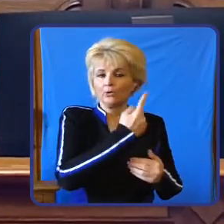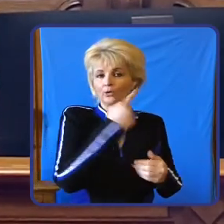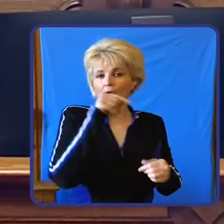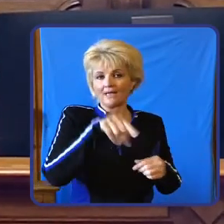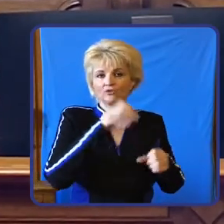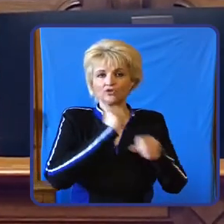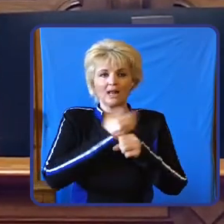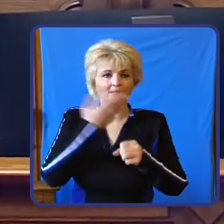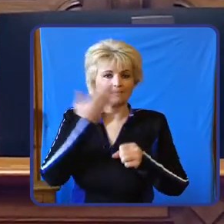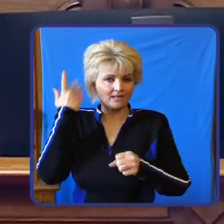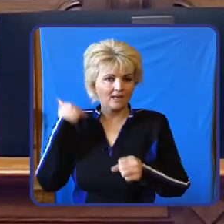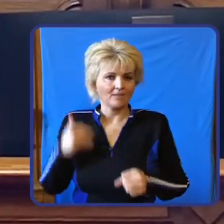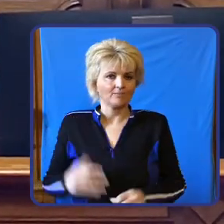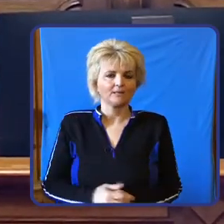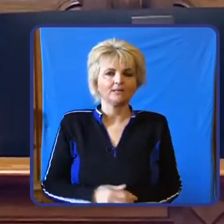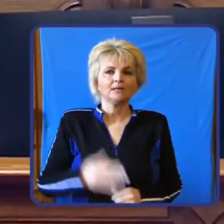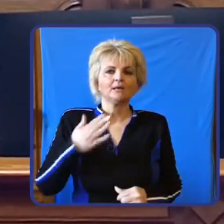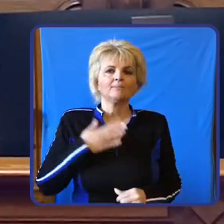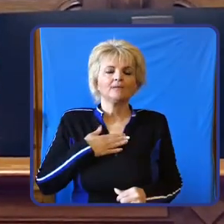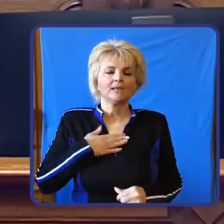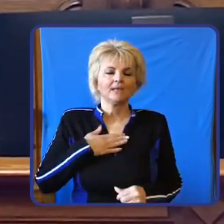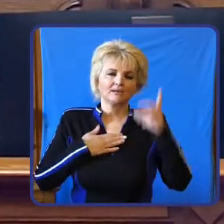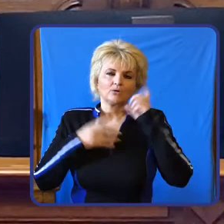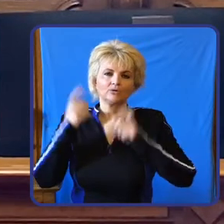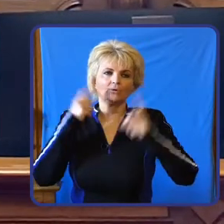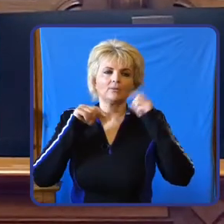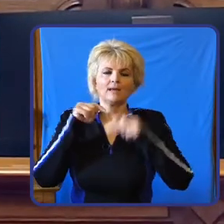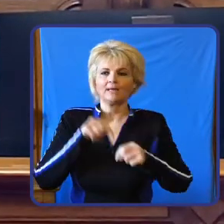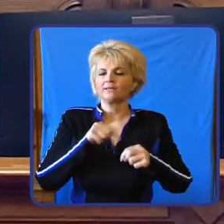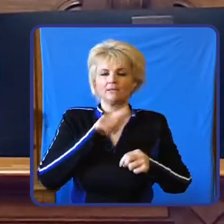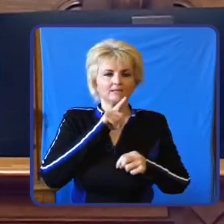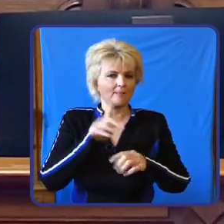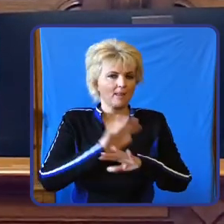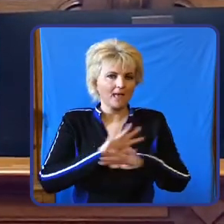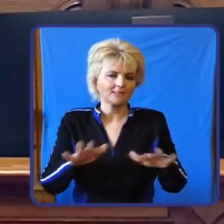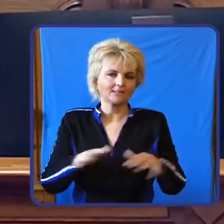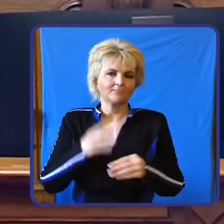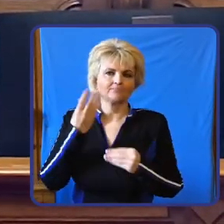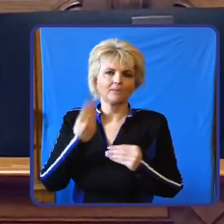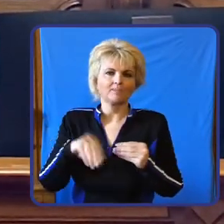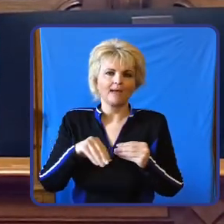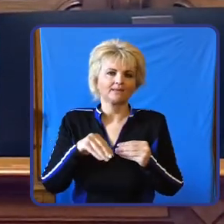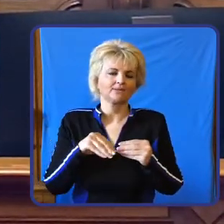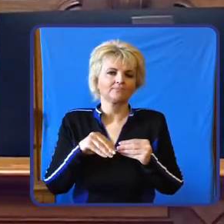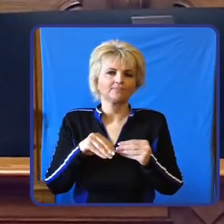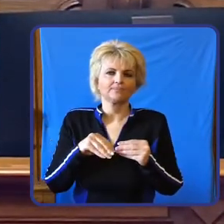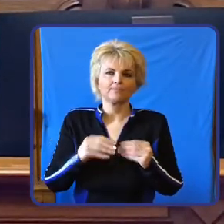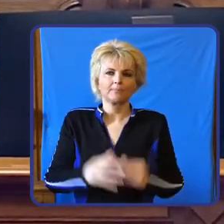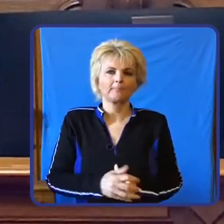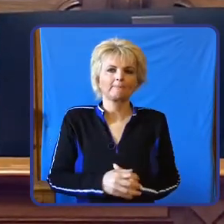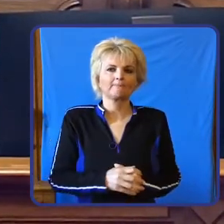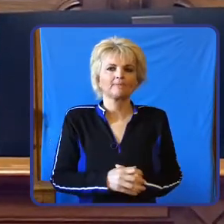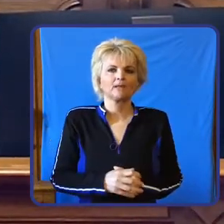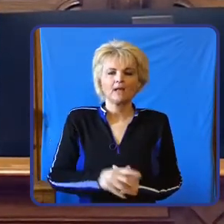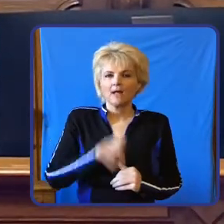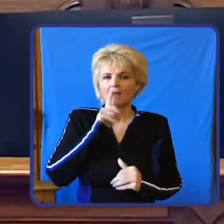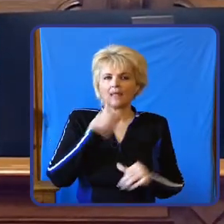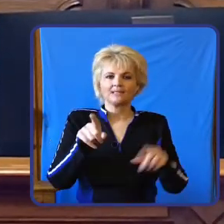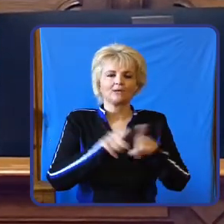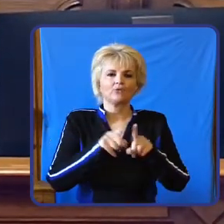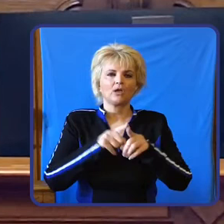csinálták. Én természetesen azt gondolom, hogy erre azért nem fog sor kerülni, mert lesznek